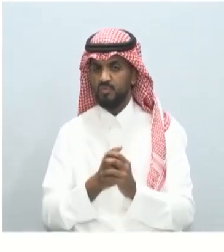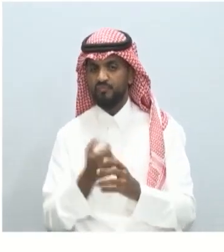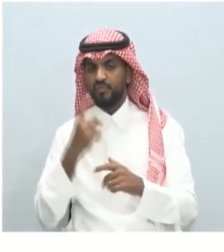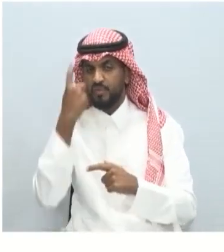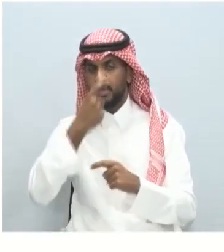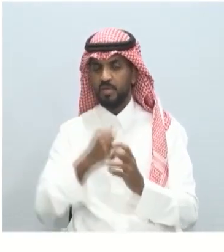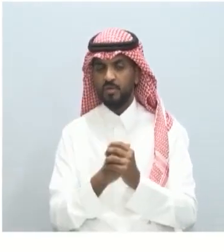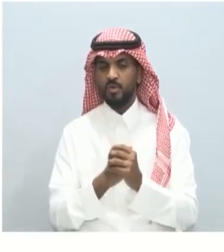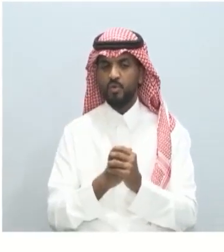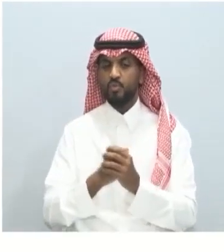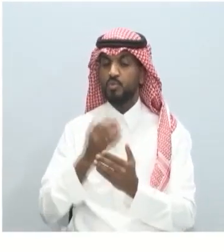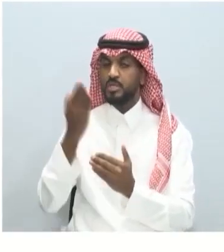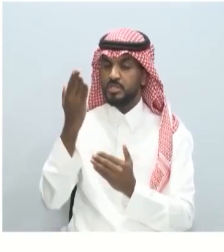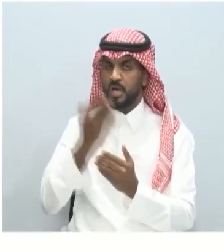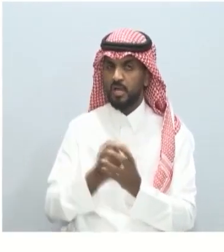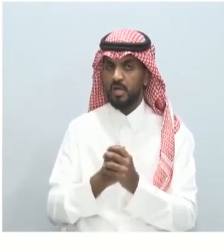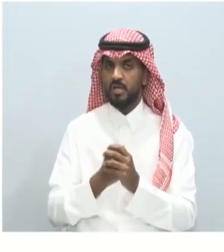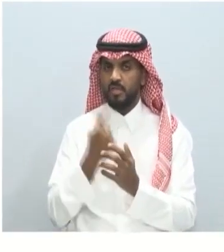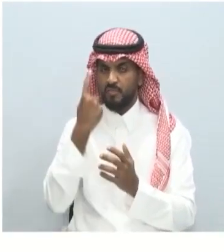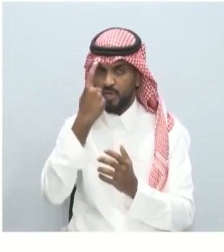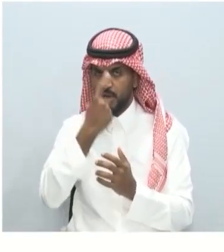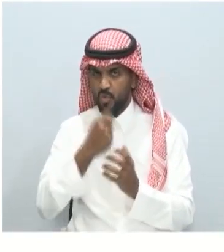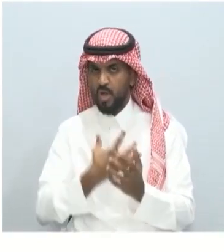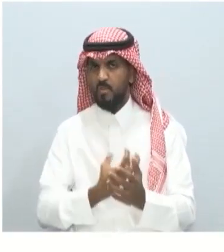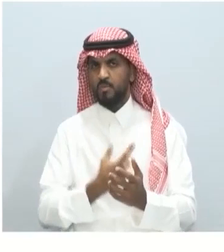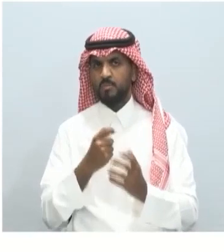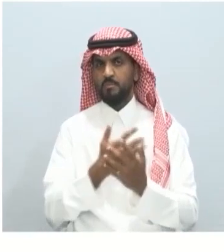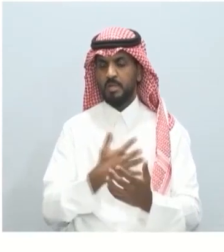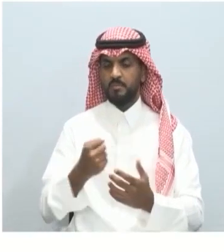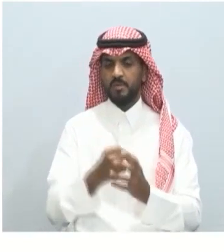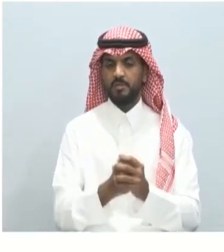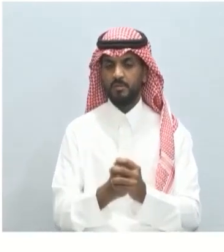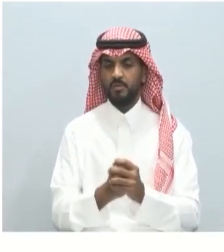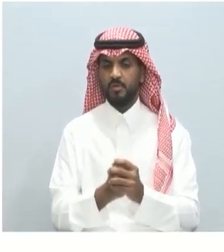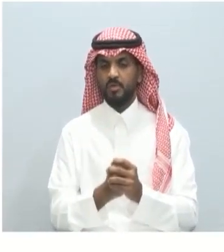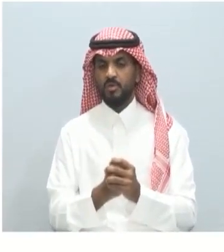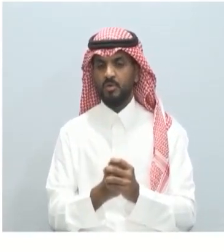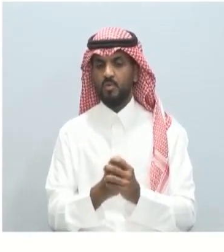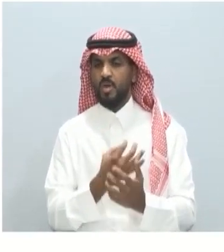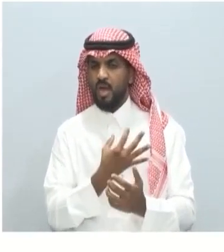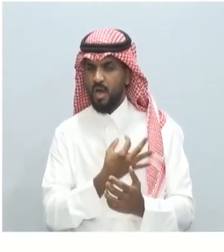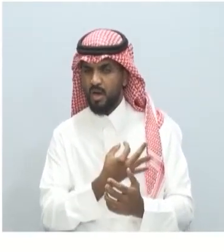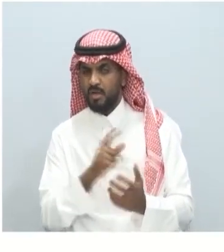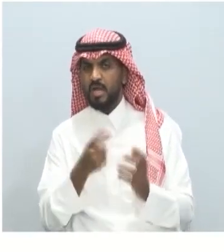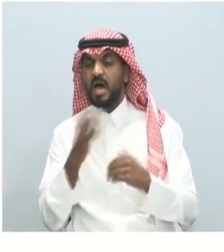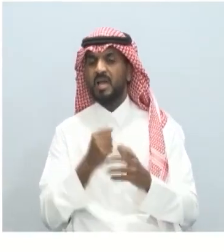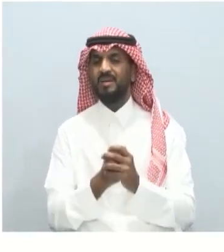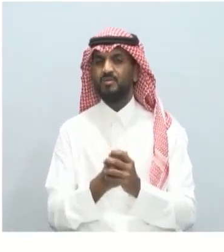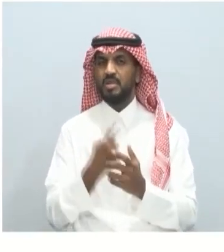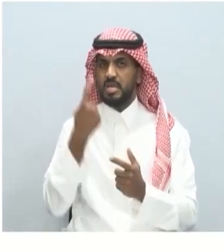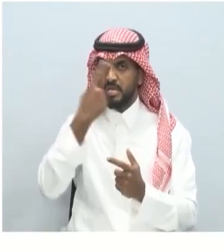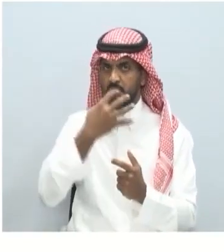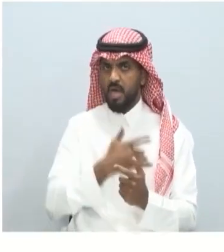وانه ذو رساله نظر الله قلبه وجهه بالايمان ويغار على حرمات الايمان اذا كره شيئا من